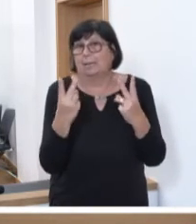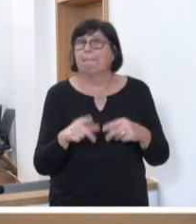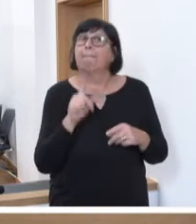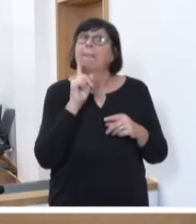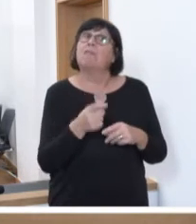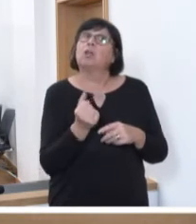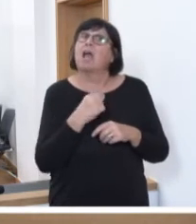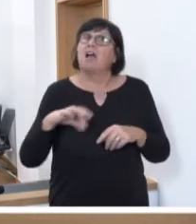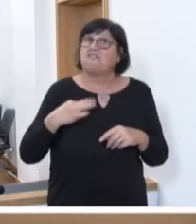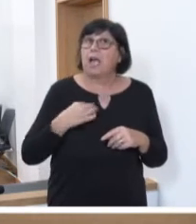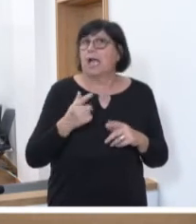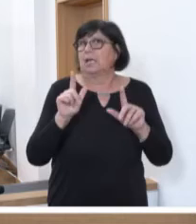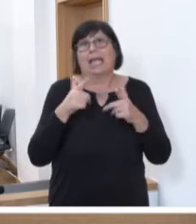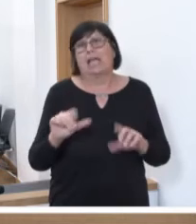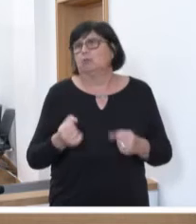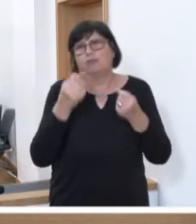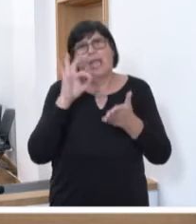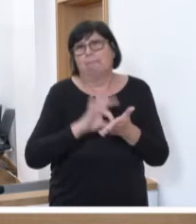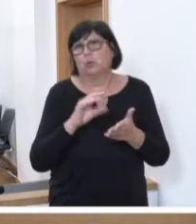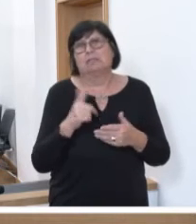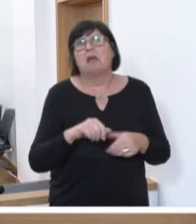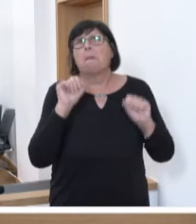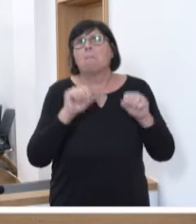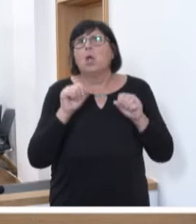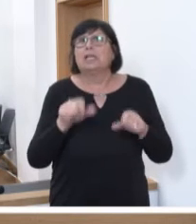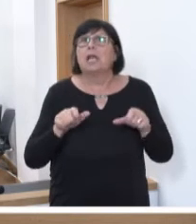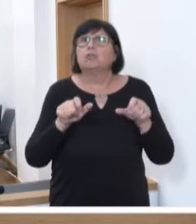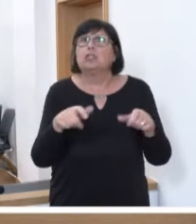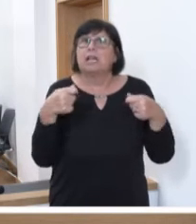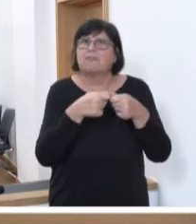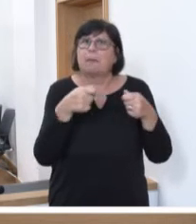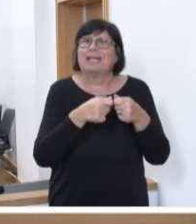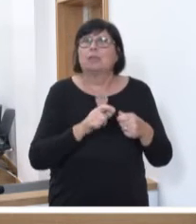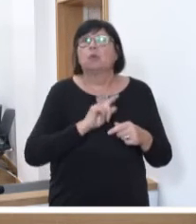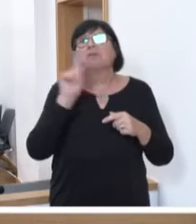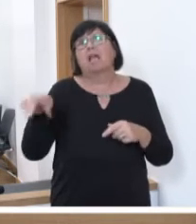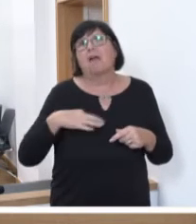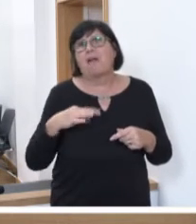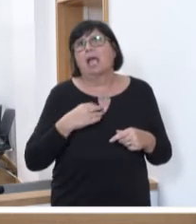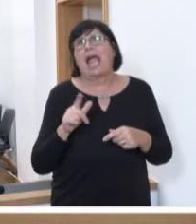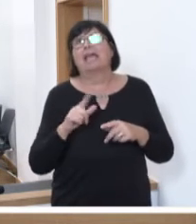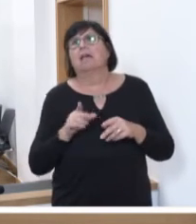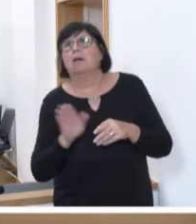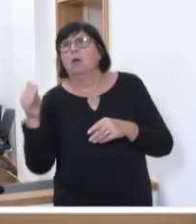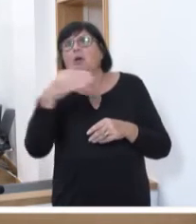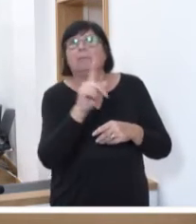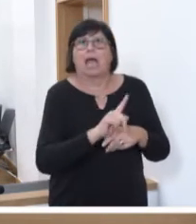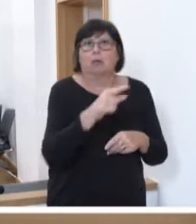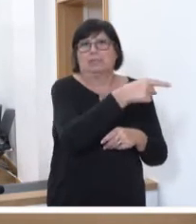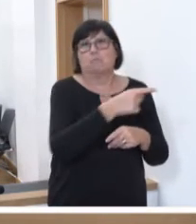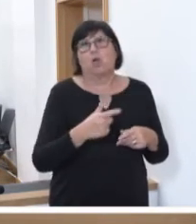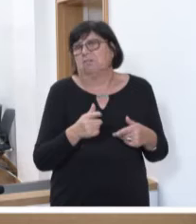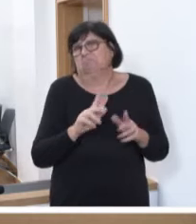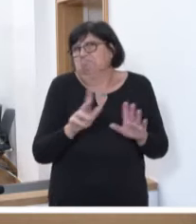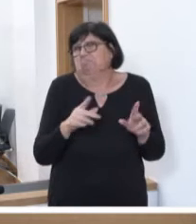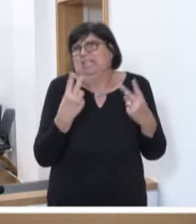Region Grand Est wird kein Schwerpunkt auf eine mögliche Schienenverbindung aus dem Saarland über französisches Territorium nach Luxemburg gelegt. Darüber hinaus